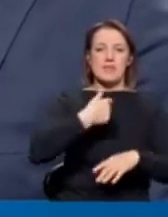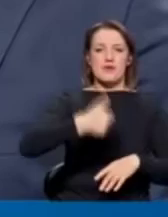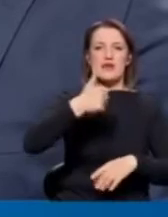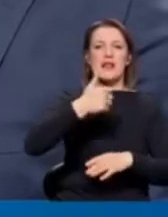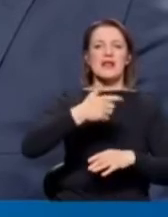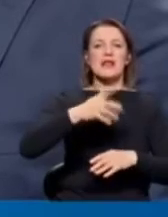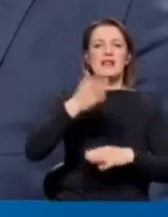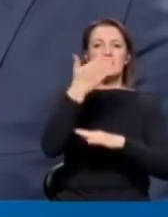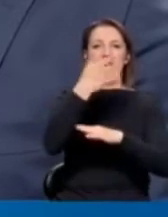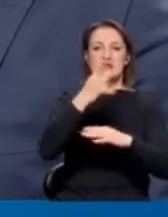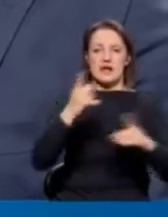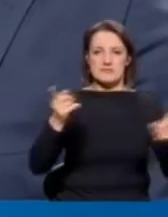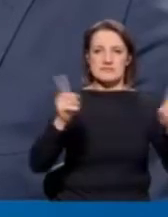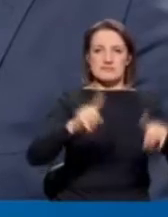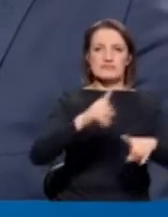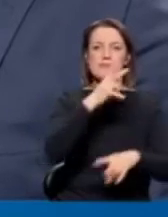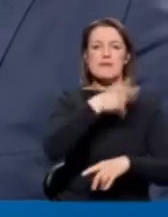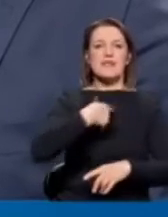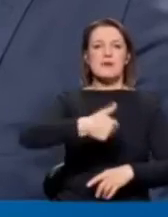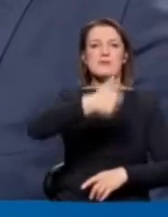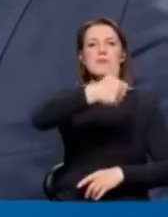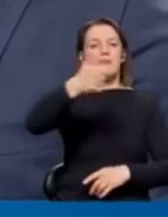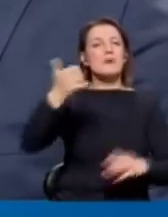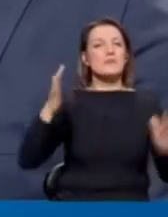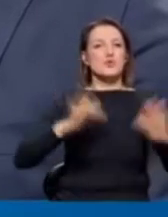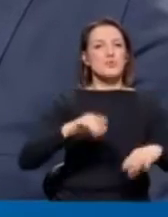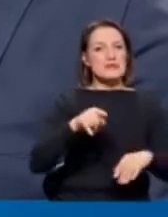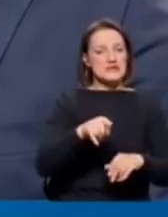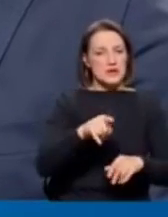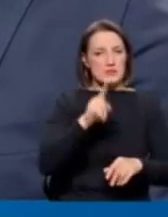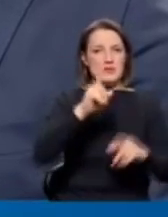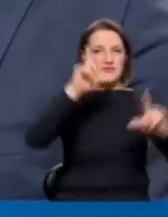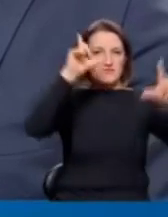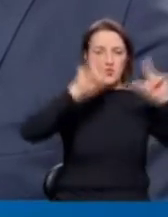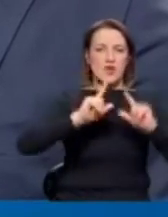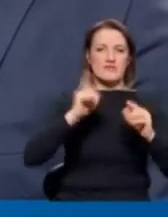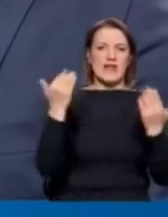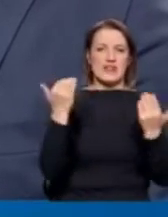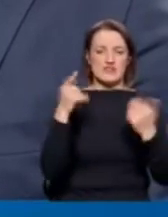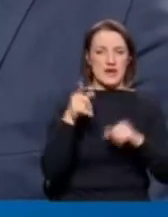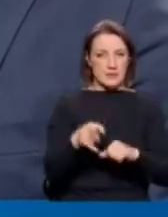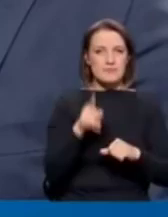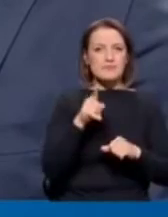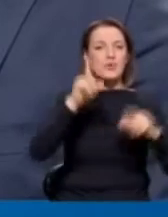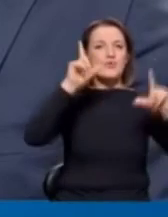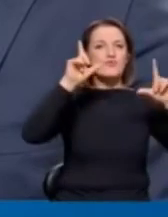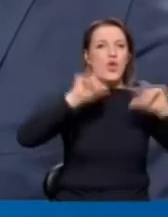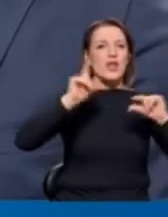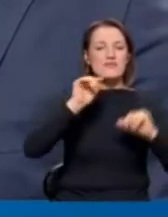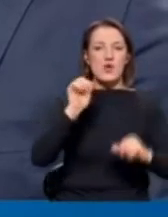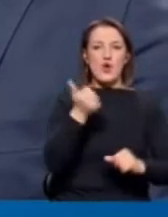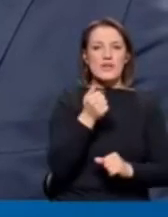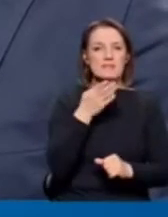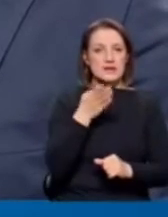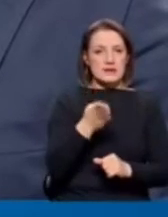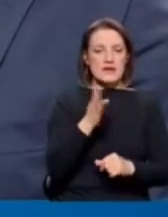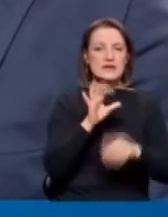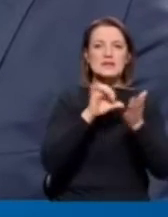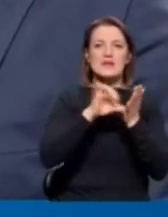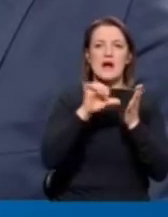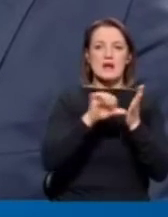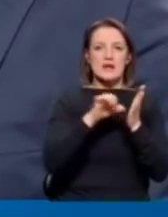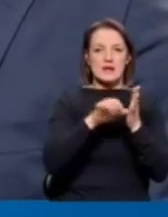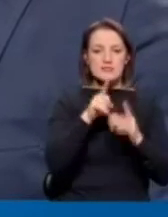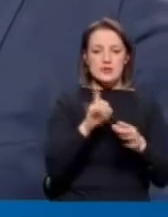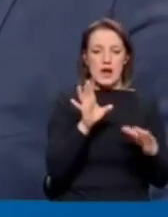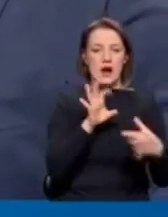liderlerle yan yana gelince gelecek bir fotoğraf fotoğrafın anlamı önemli denk giriş tarihi